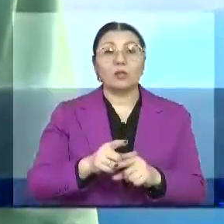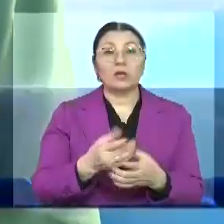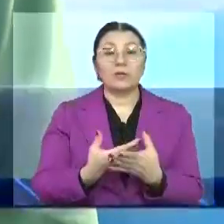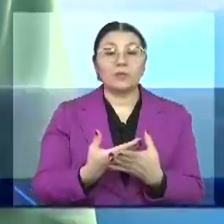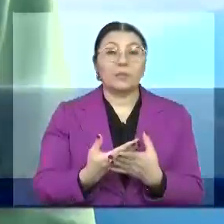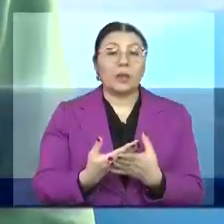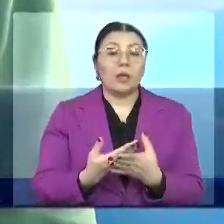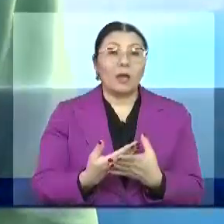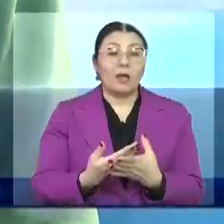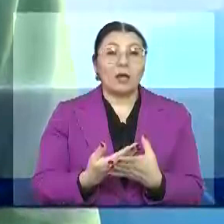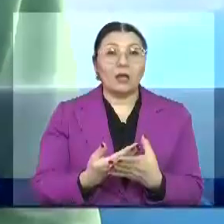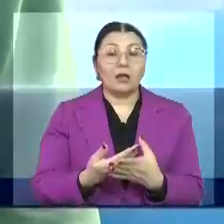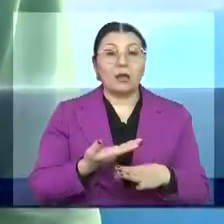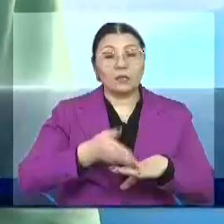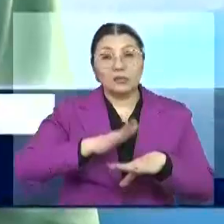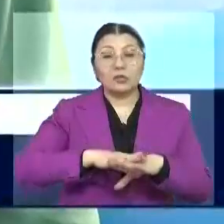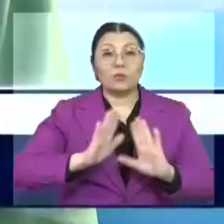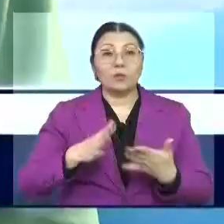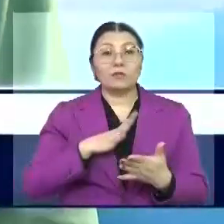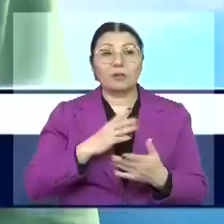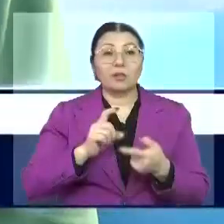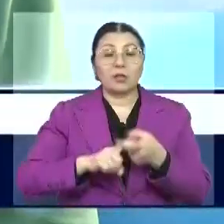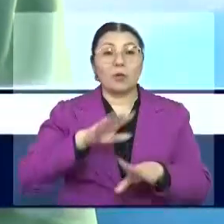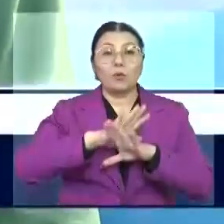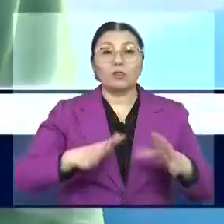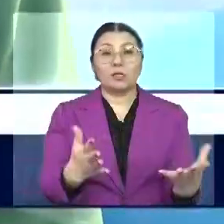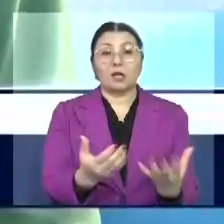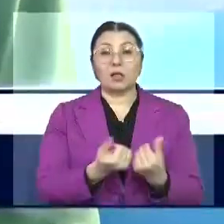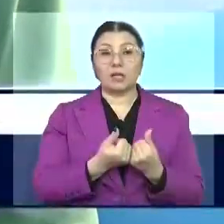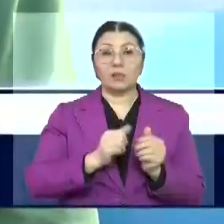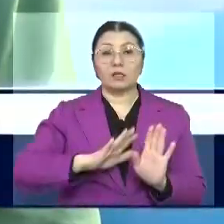істедік. Ол кезде анау тәуелсіздік алғаннан кейін